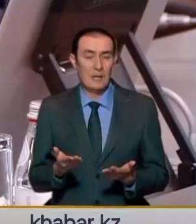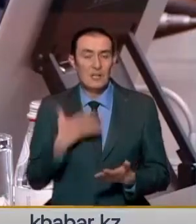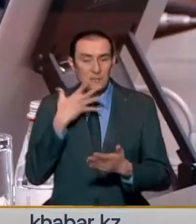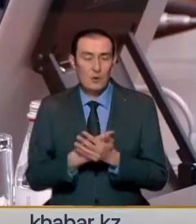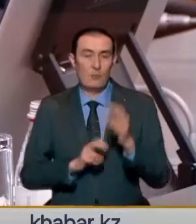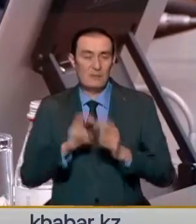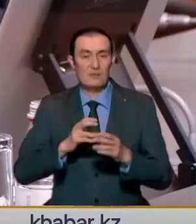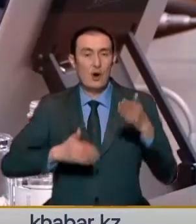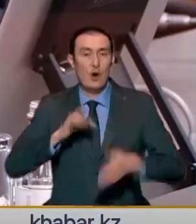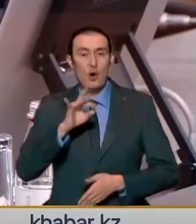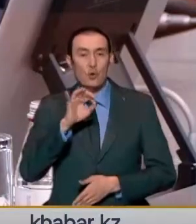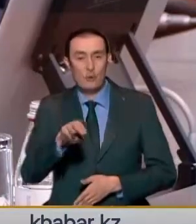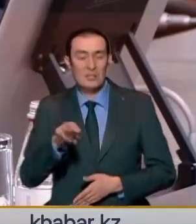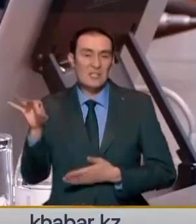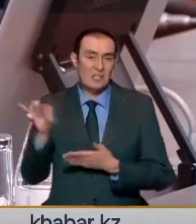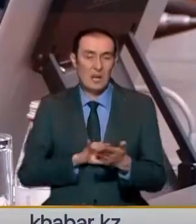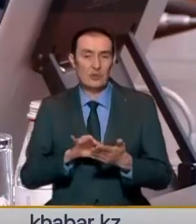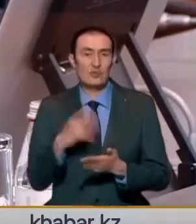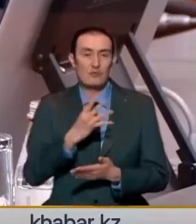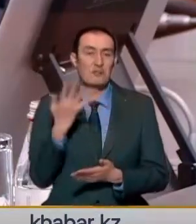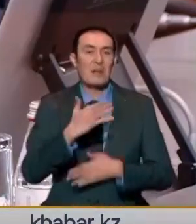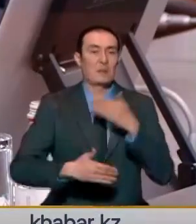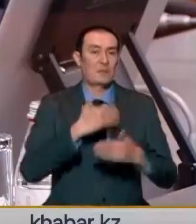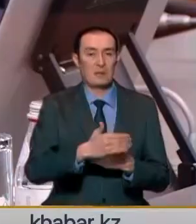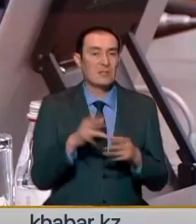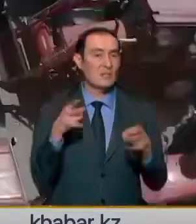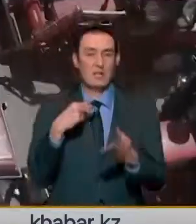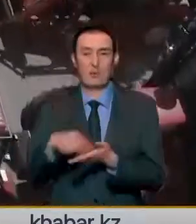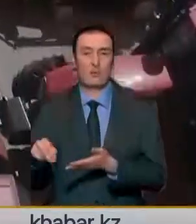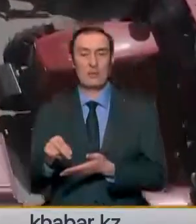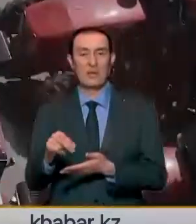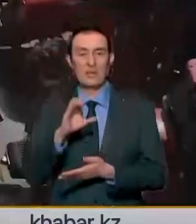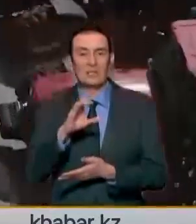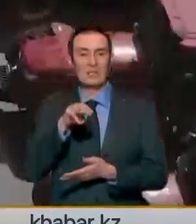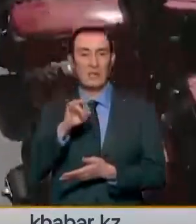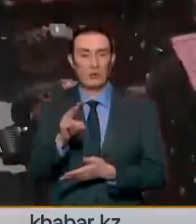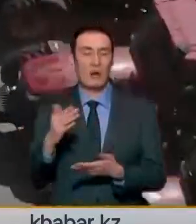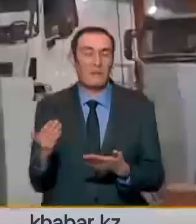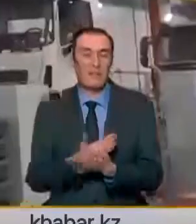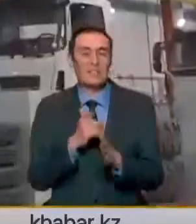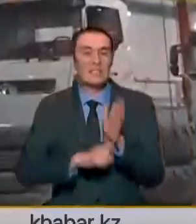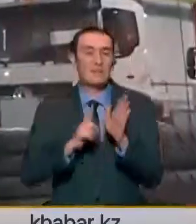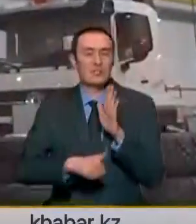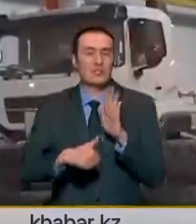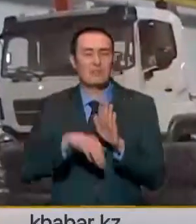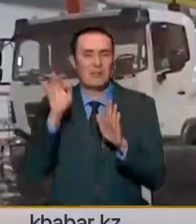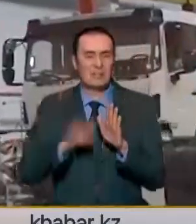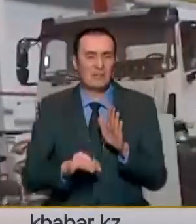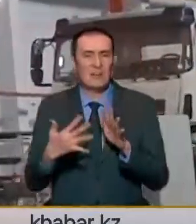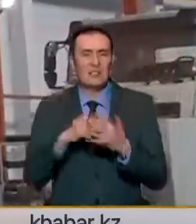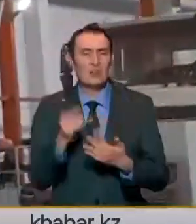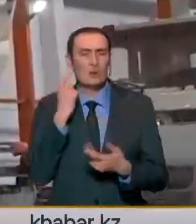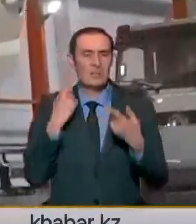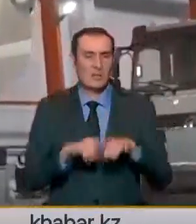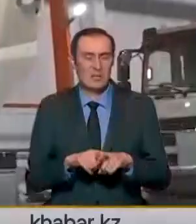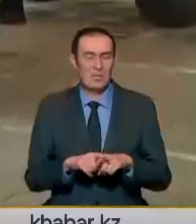наладить производство робота и уйти сразу в 4-5 переделы. Не покупать станки. В обновлении нуждается и порядка 76%